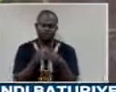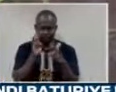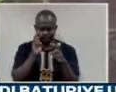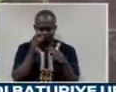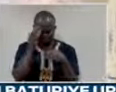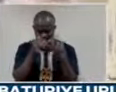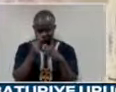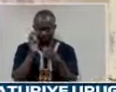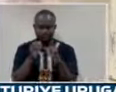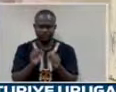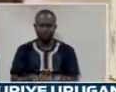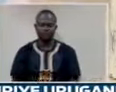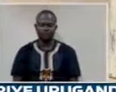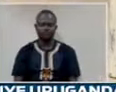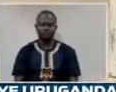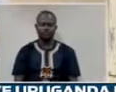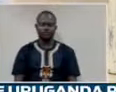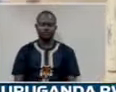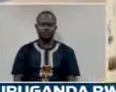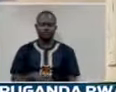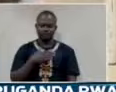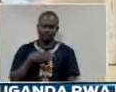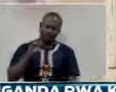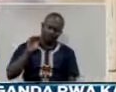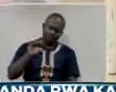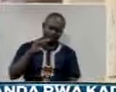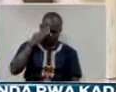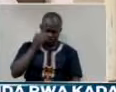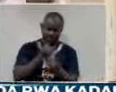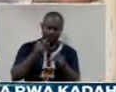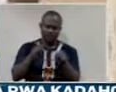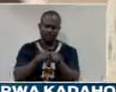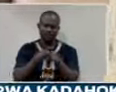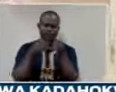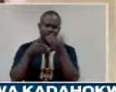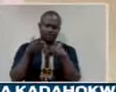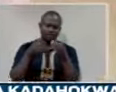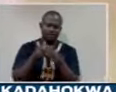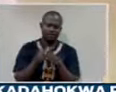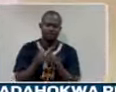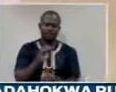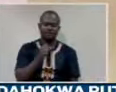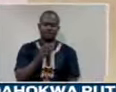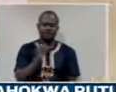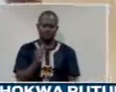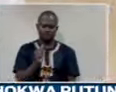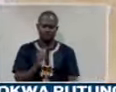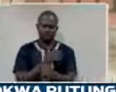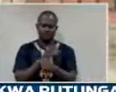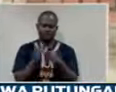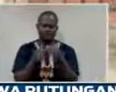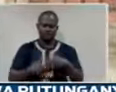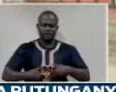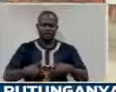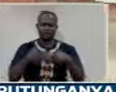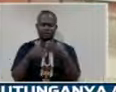biraza gukunda. Njyewe ndacyakubaza kuki ubikora gutya, nganiriza nkeneye. Shema Romeo ni umuhanzi ukiri